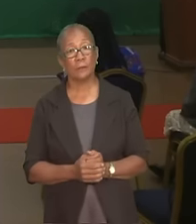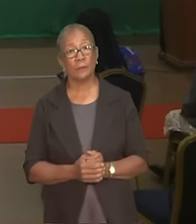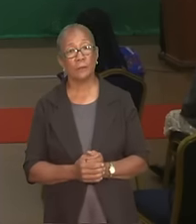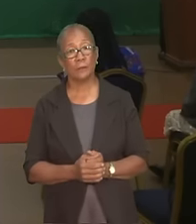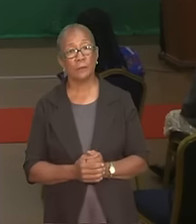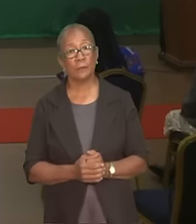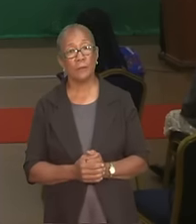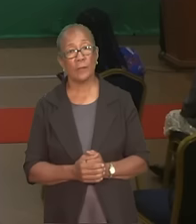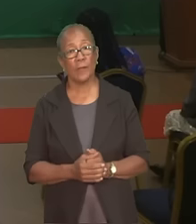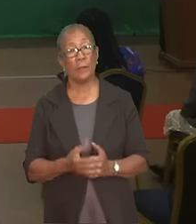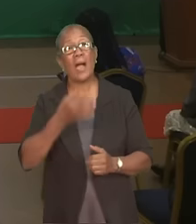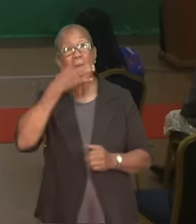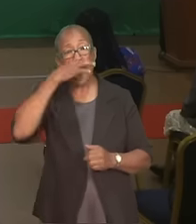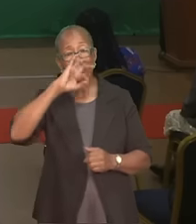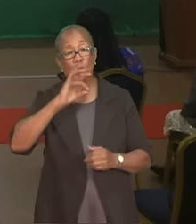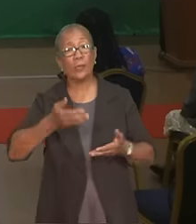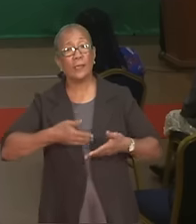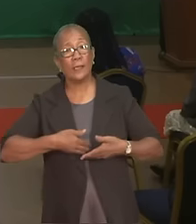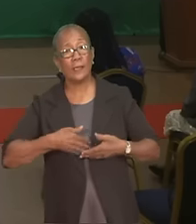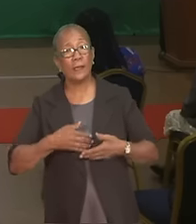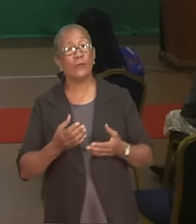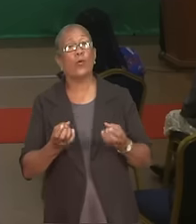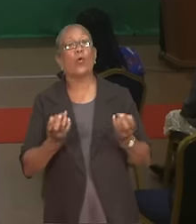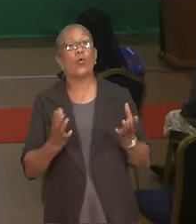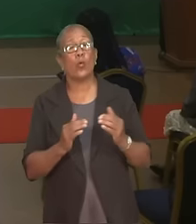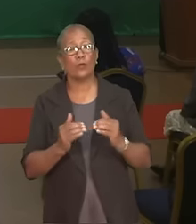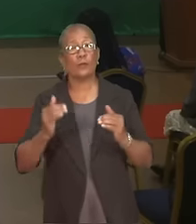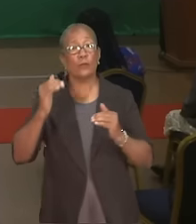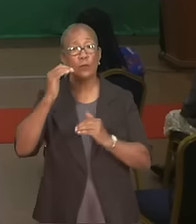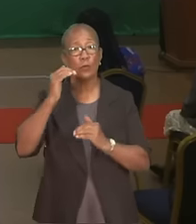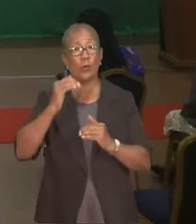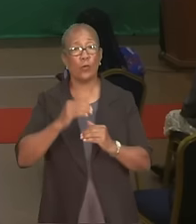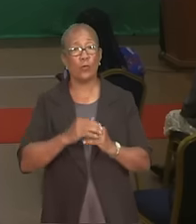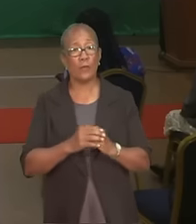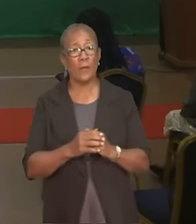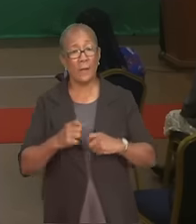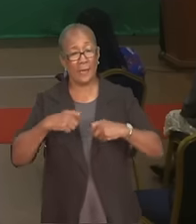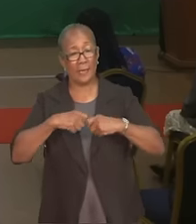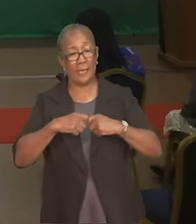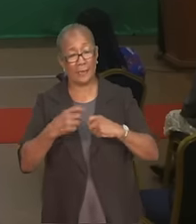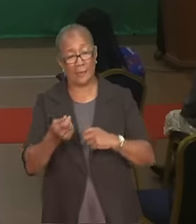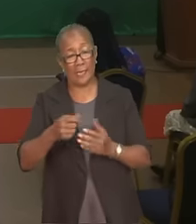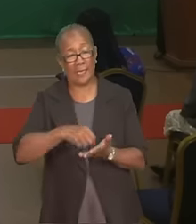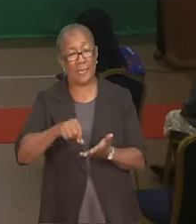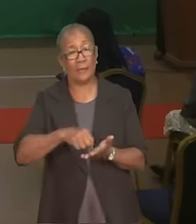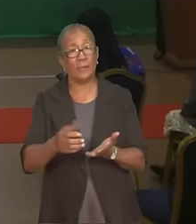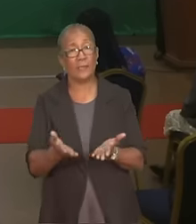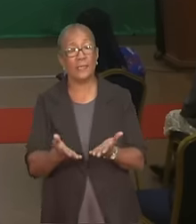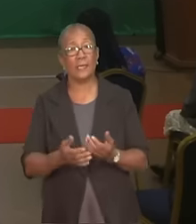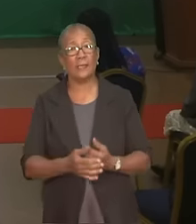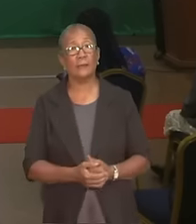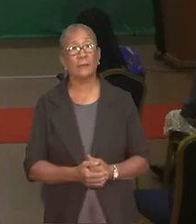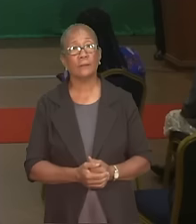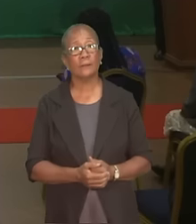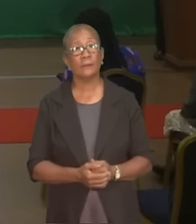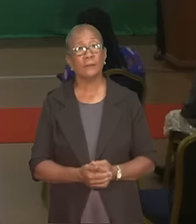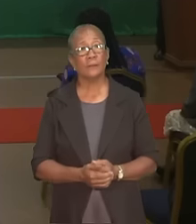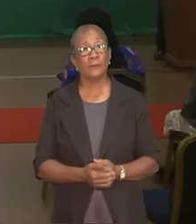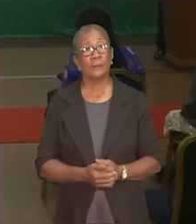blijven onbeantwoord. Waarom die verhoging en wat wordt met het extra geld besteed?